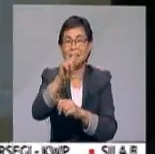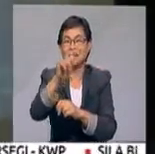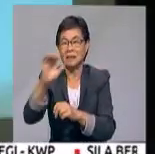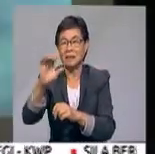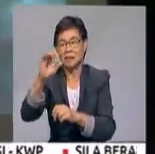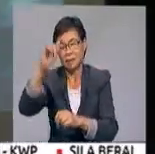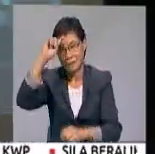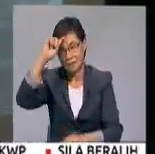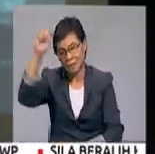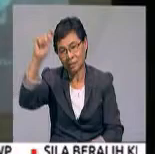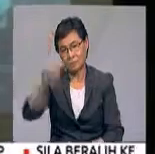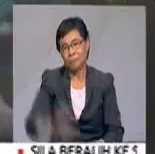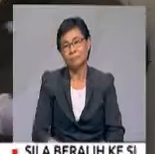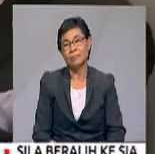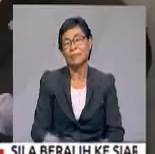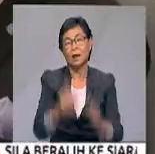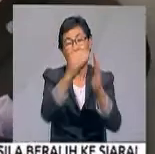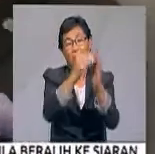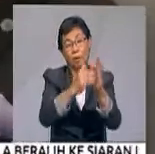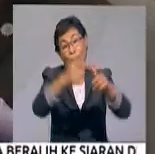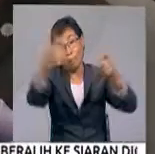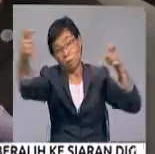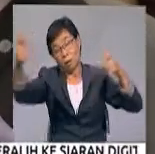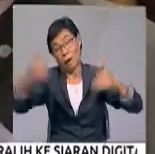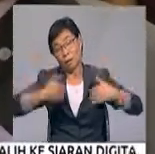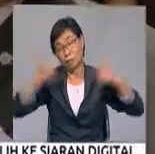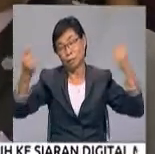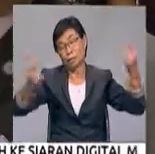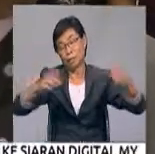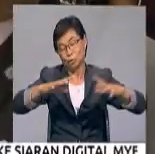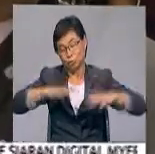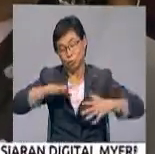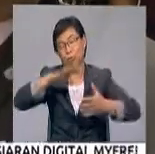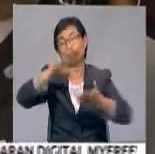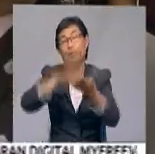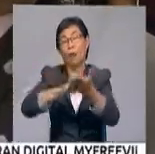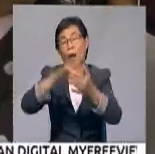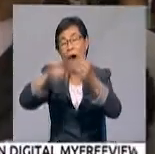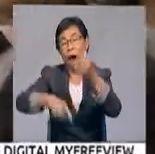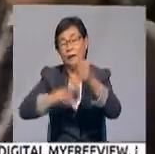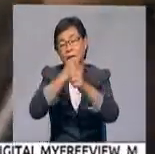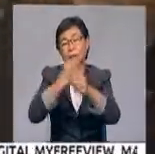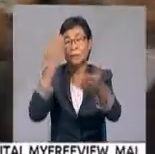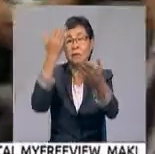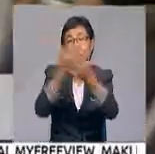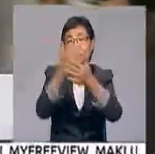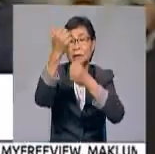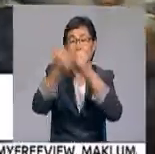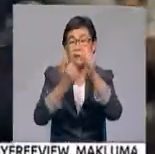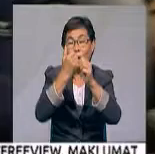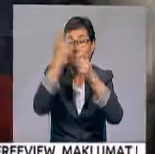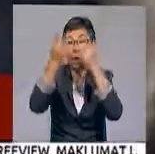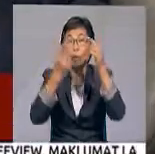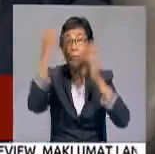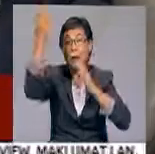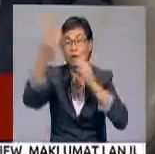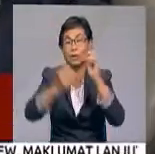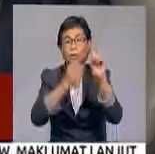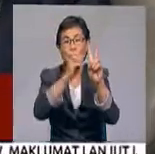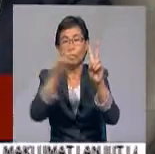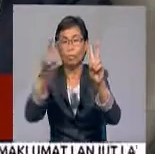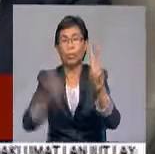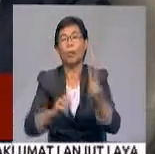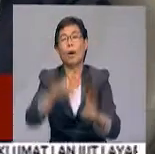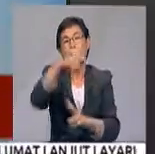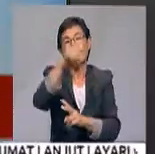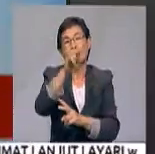Terengganu. Merupakan acara terbesar diadakan bersempena cuti sekolah akhir tahun dan menjelang Tahun Melawat Malaysia 2020, Planet Animasi